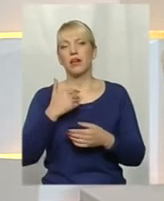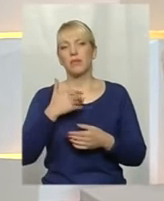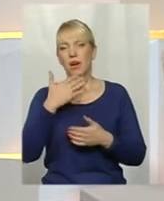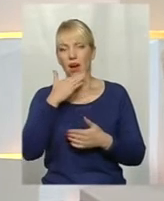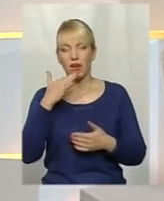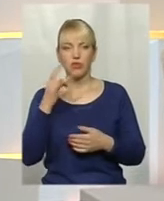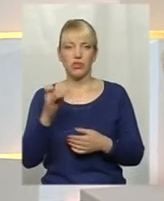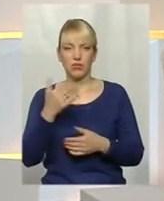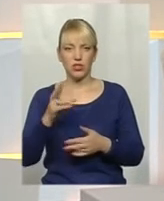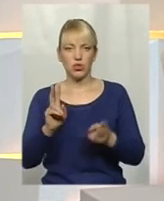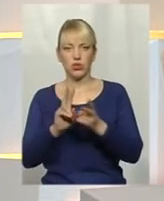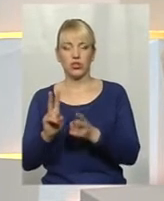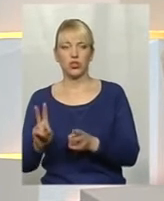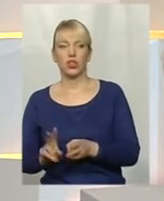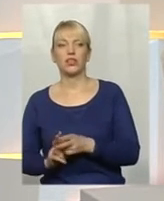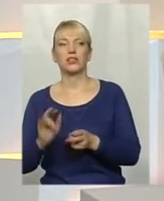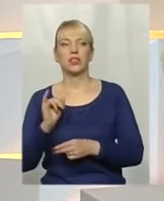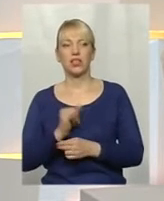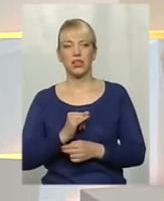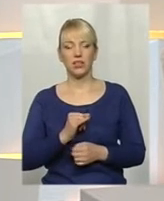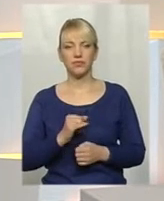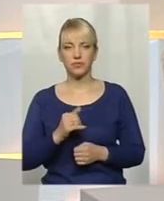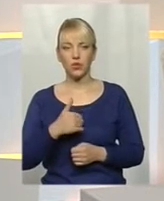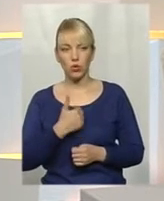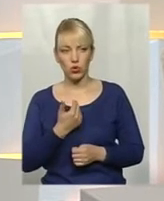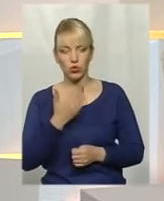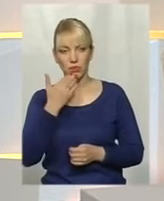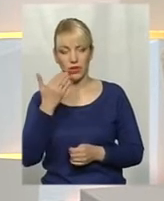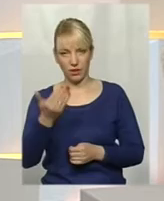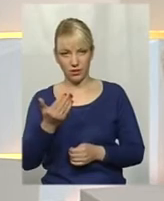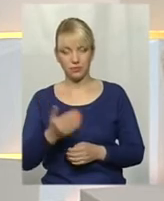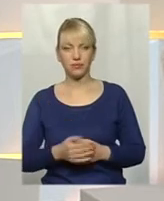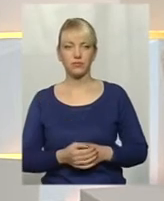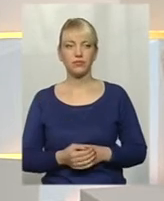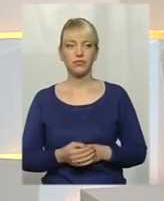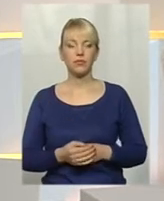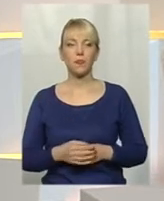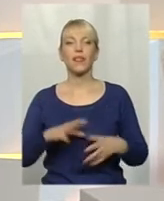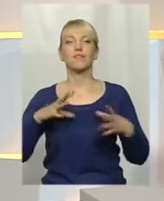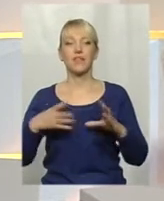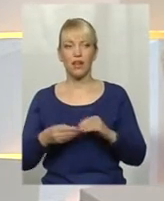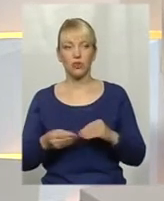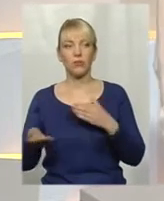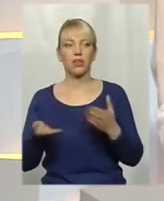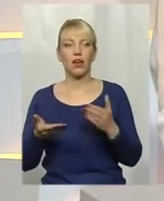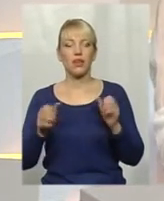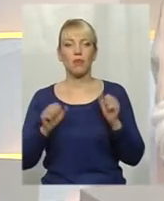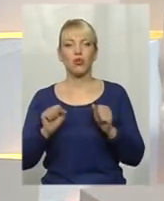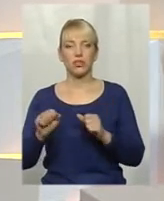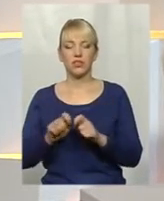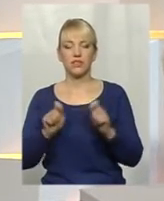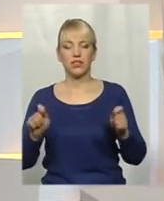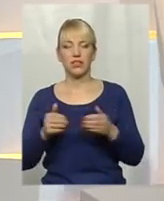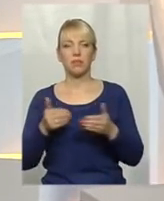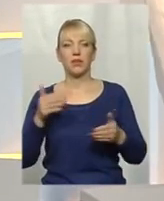студії в різних складах, і хочу запитати, от загалом, які можливості відкрилися